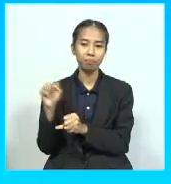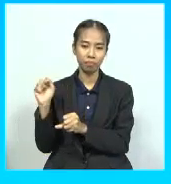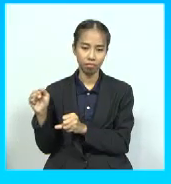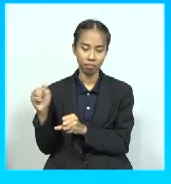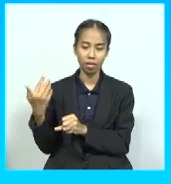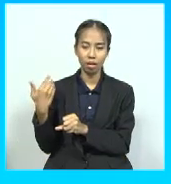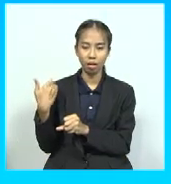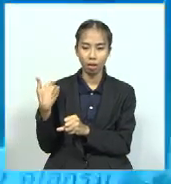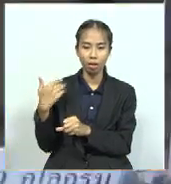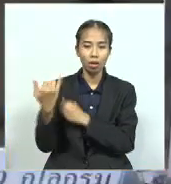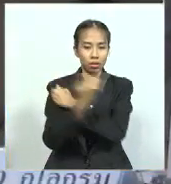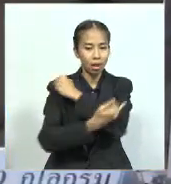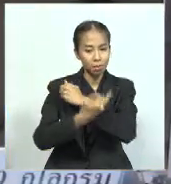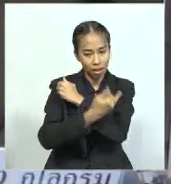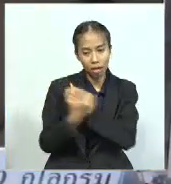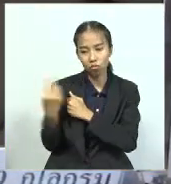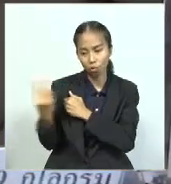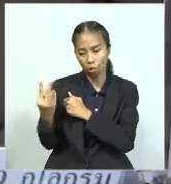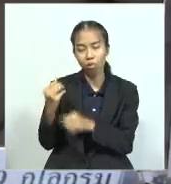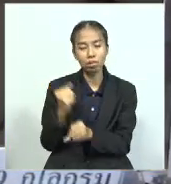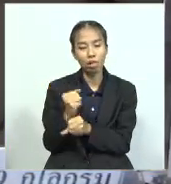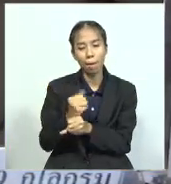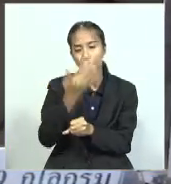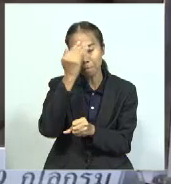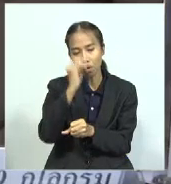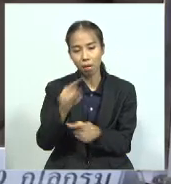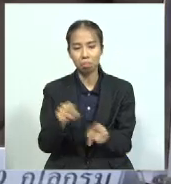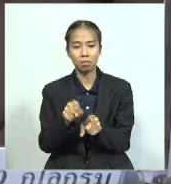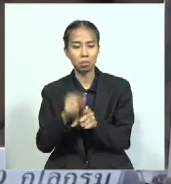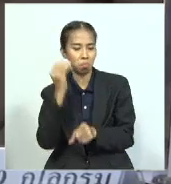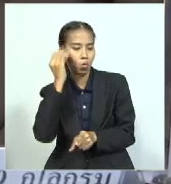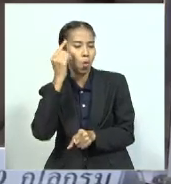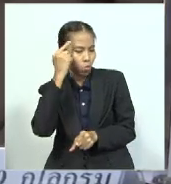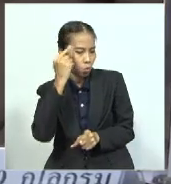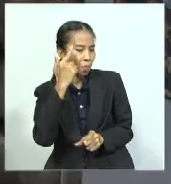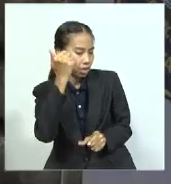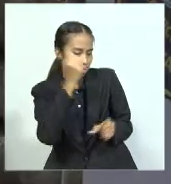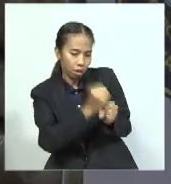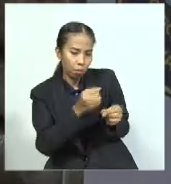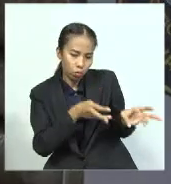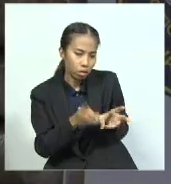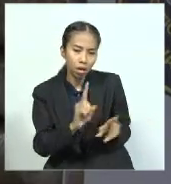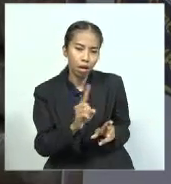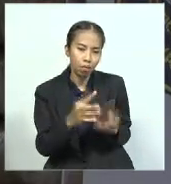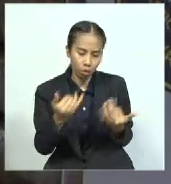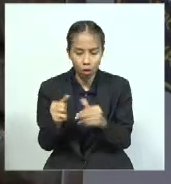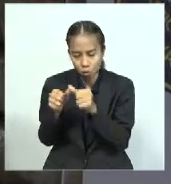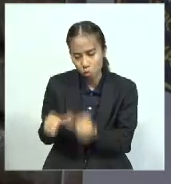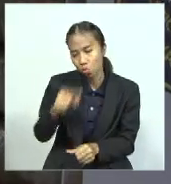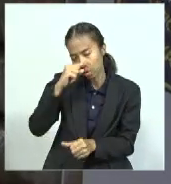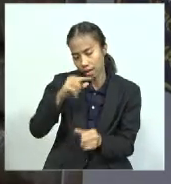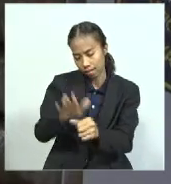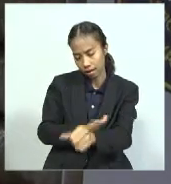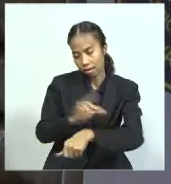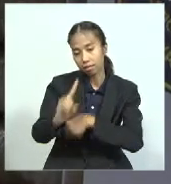ยมีนายโจเซฟเป็นผู้ควบคุมการผลิตเพราะว่ามีความรู้ด้านการผลิตทั้ง2คนเนี่ยเข้ามาในประเทศไทยนานกว่า1ปีแล้วนะค